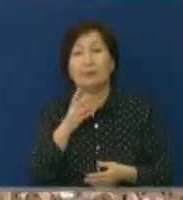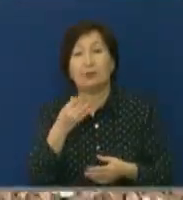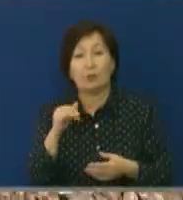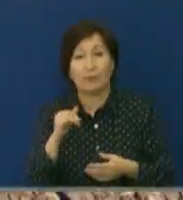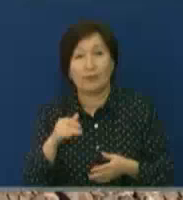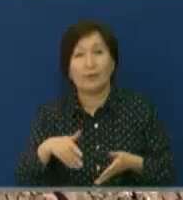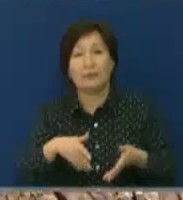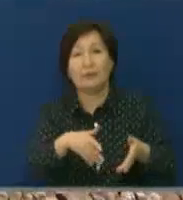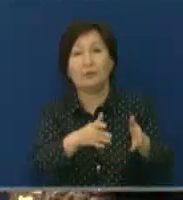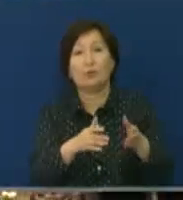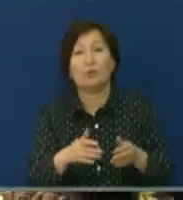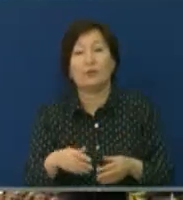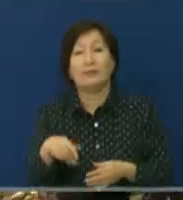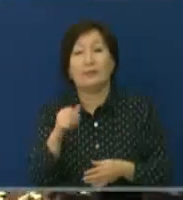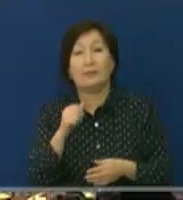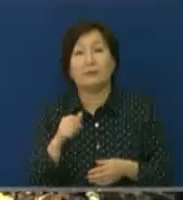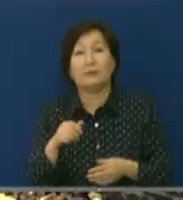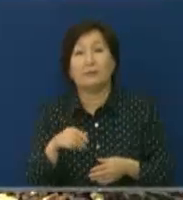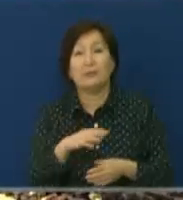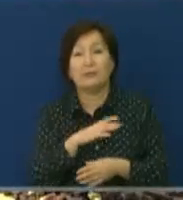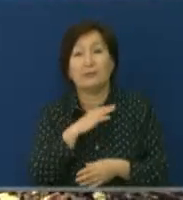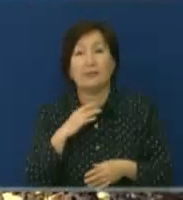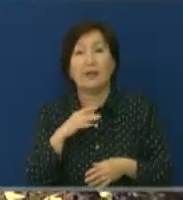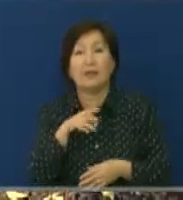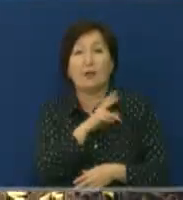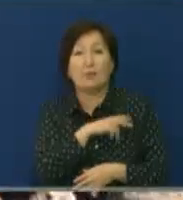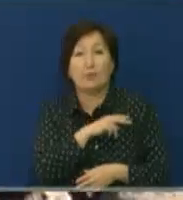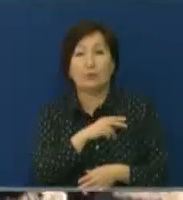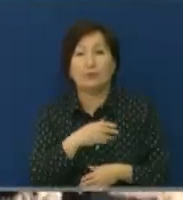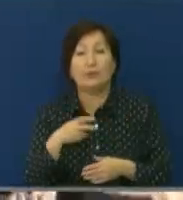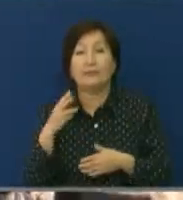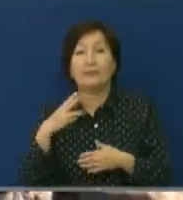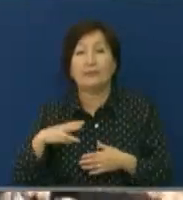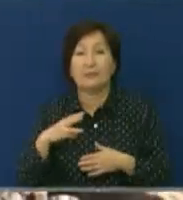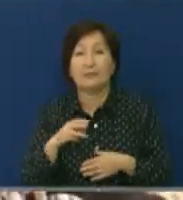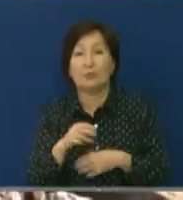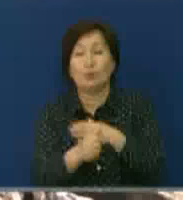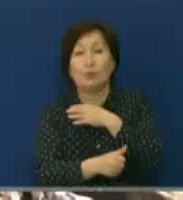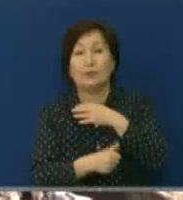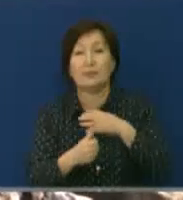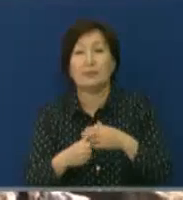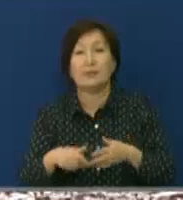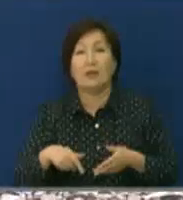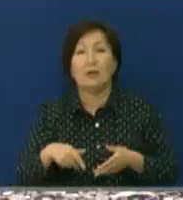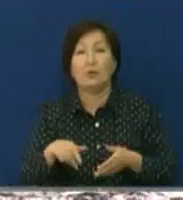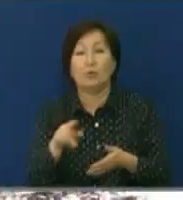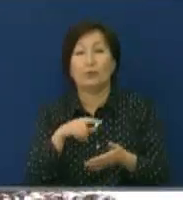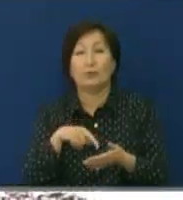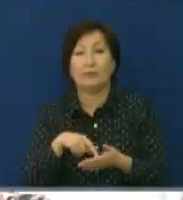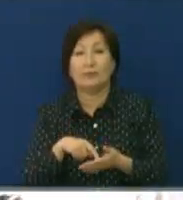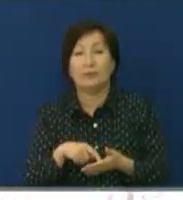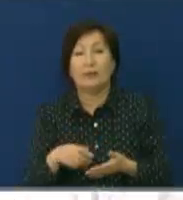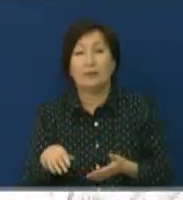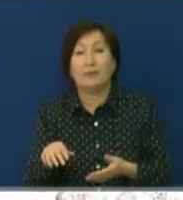данный вид работ запланировано провести на 30 улицах города всего в гриде робкой и посыпкой будет охвачено порядка